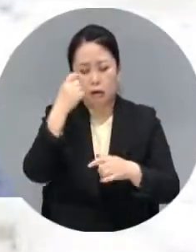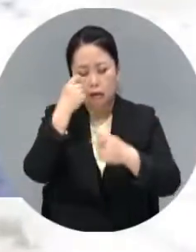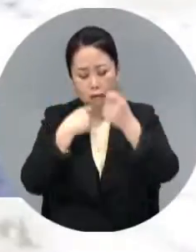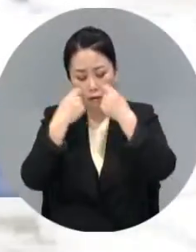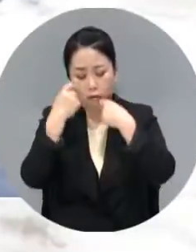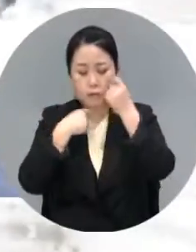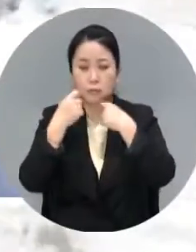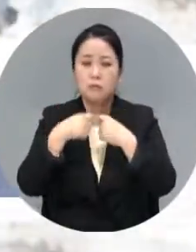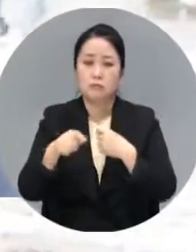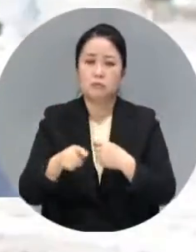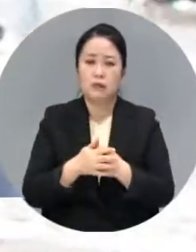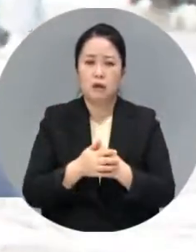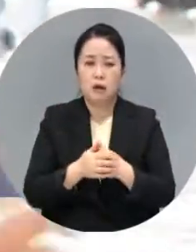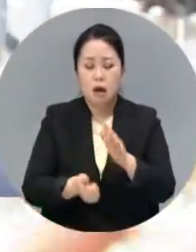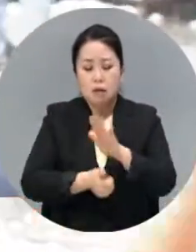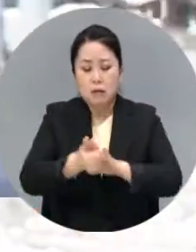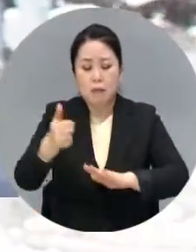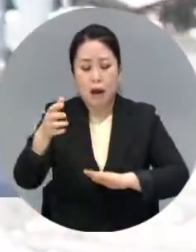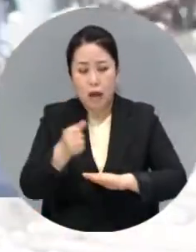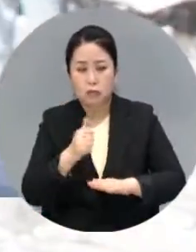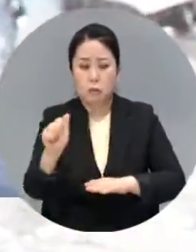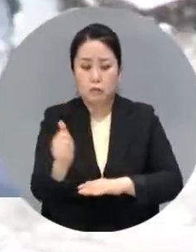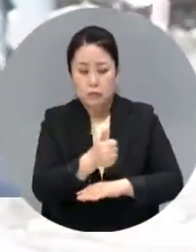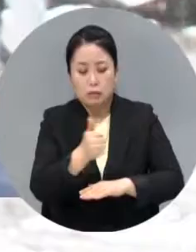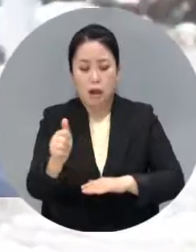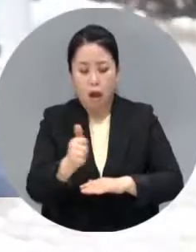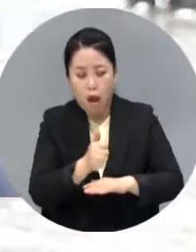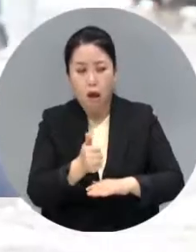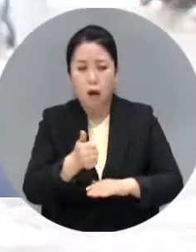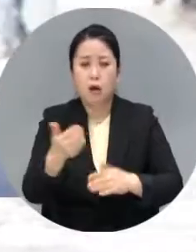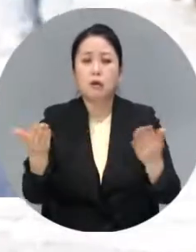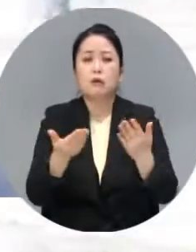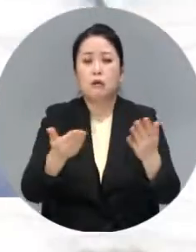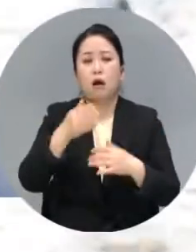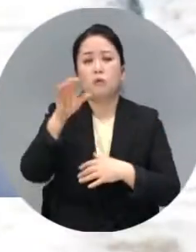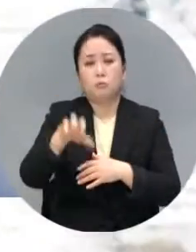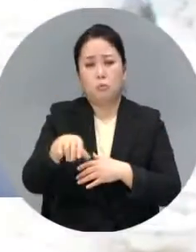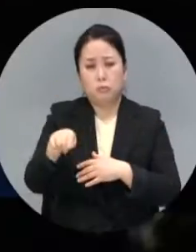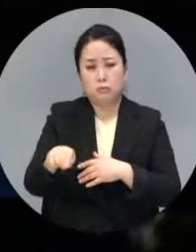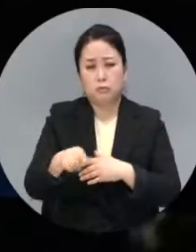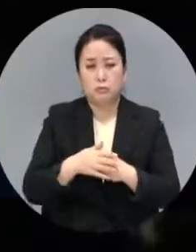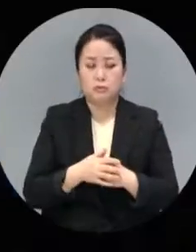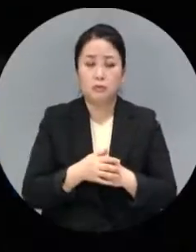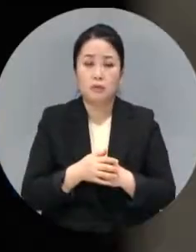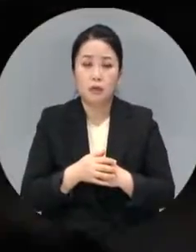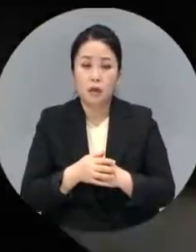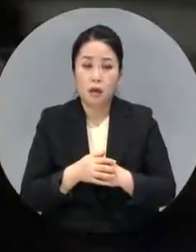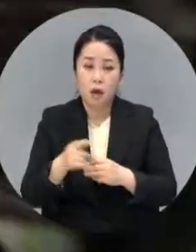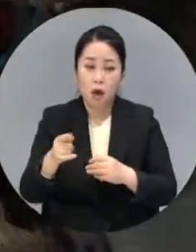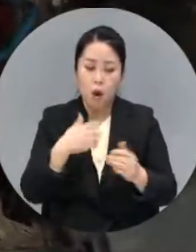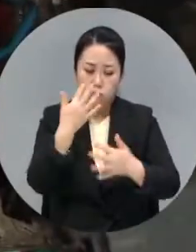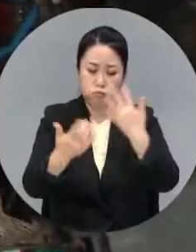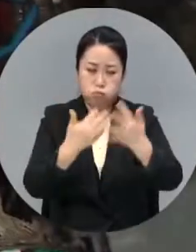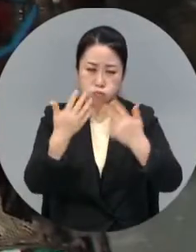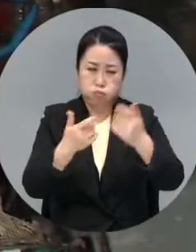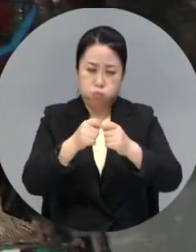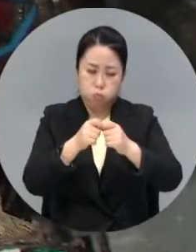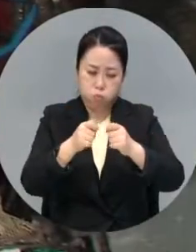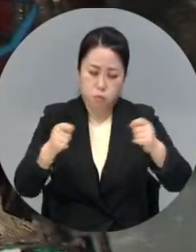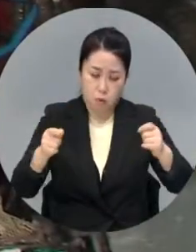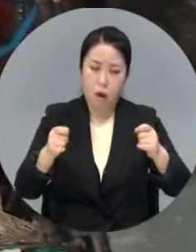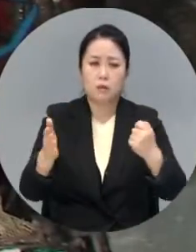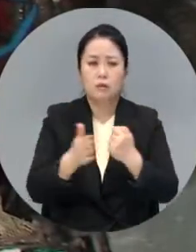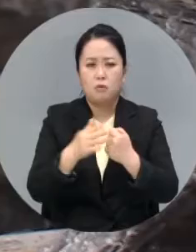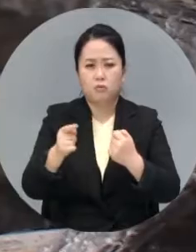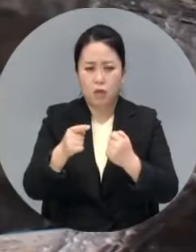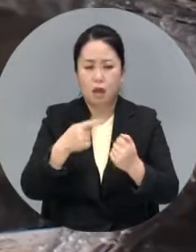망가지니 희망을 안고 들락날락했던 그런 가게지 입고 불이 오랫동안 이어지며 피해도